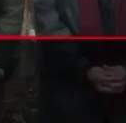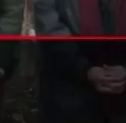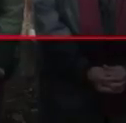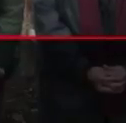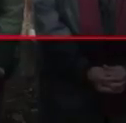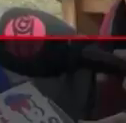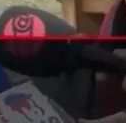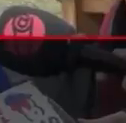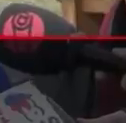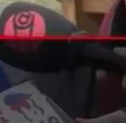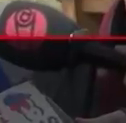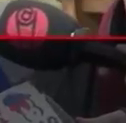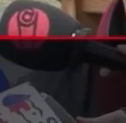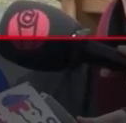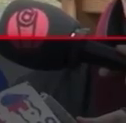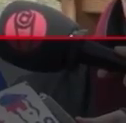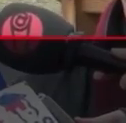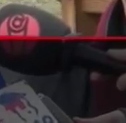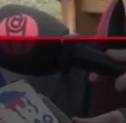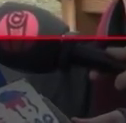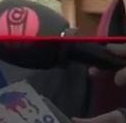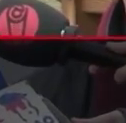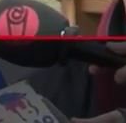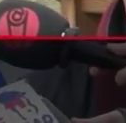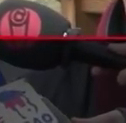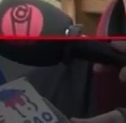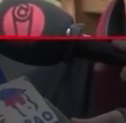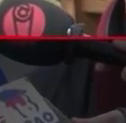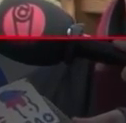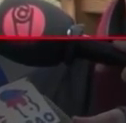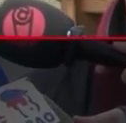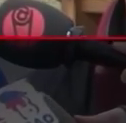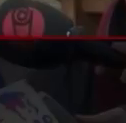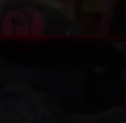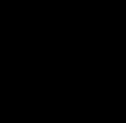foru erakundeak urtean guztira 350.000 zuhaitz landatzen ditu.